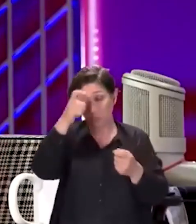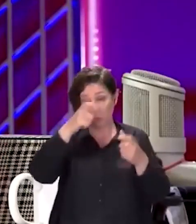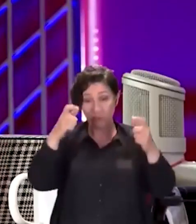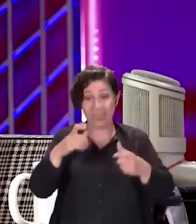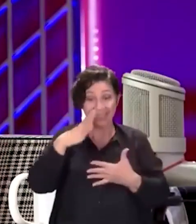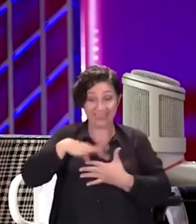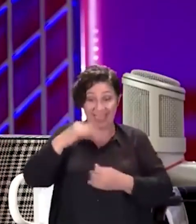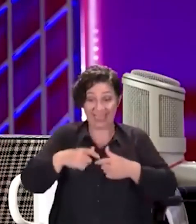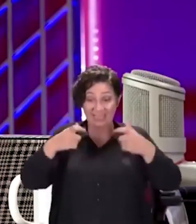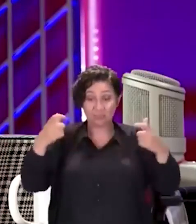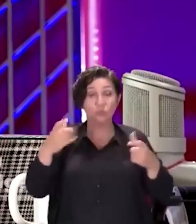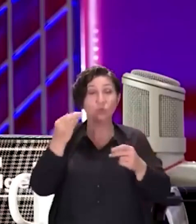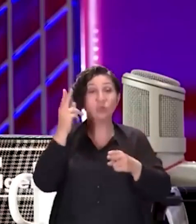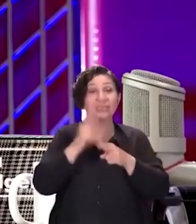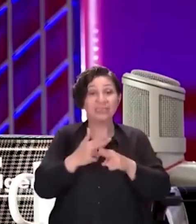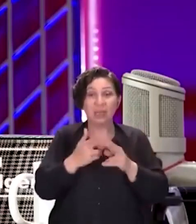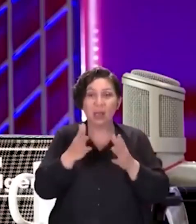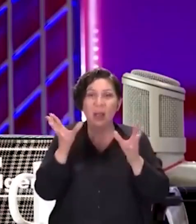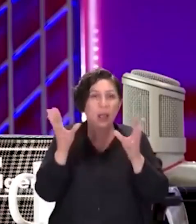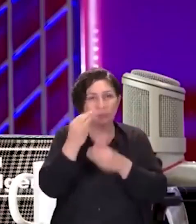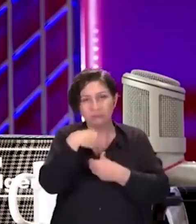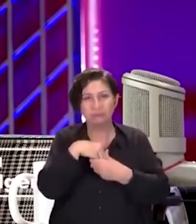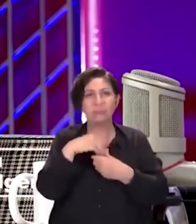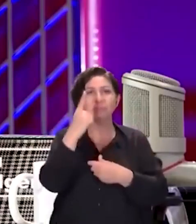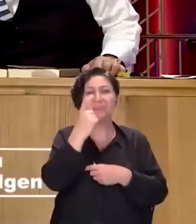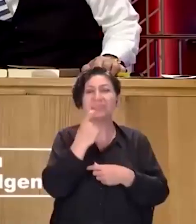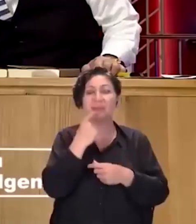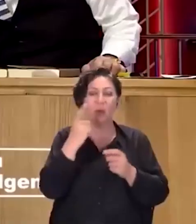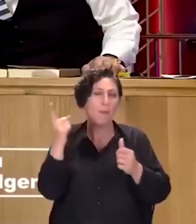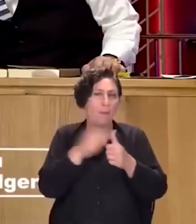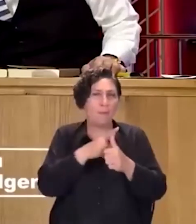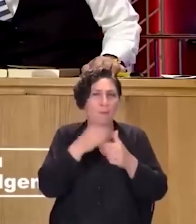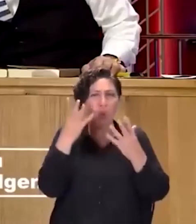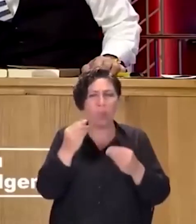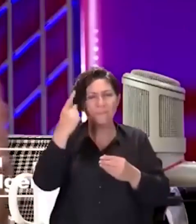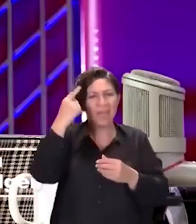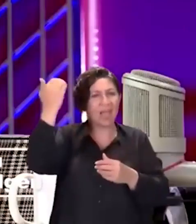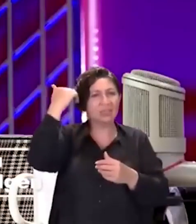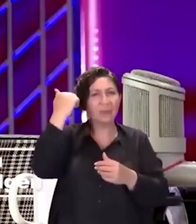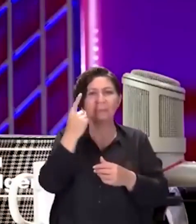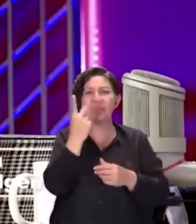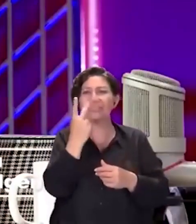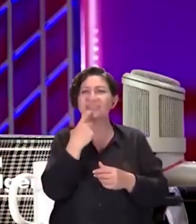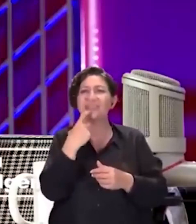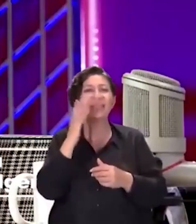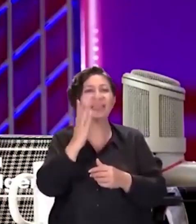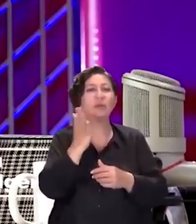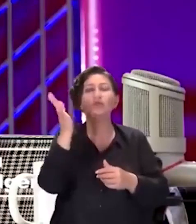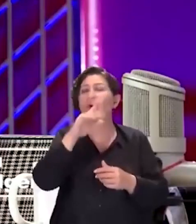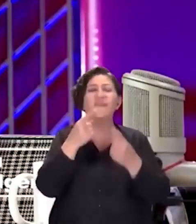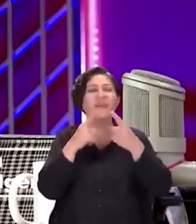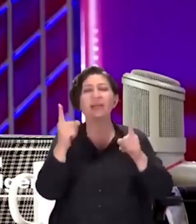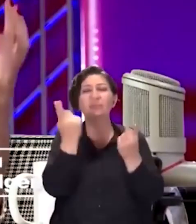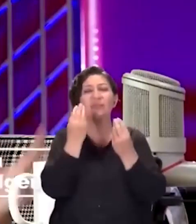ülkemizde kişisel gelişimcilik çok hızlı tüketilebiliyor. Mesela bir sene bir şey trend oluyor. Mesela bilinçaltı dönüşüm 1-2 sene gider. Sonrasında farklı bir şey